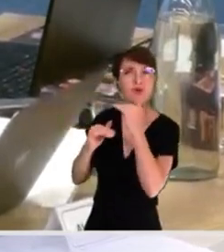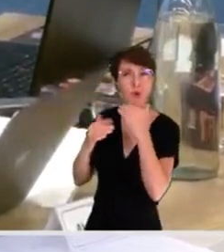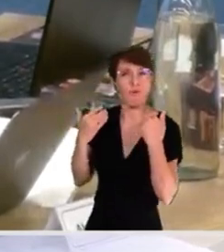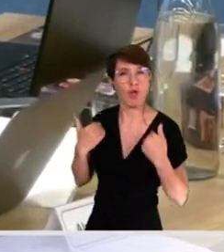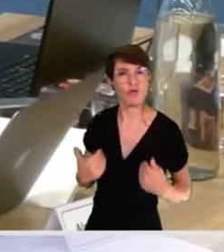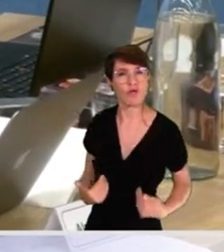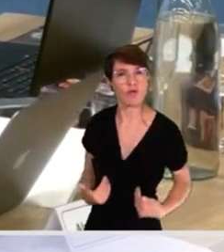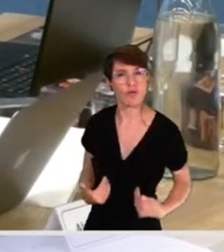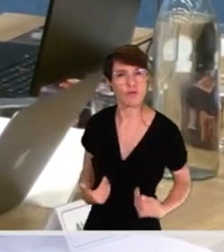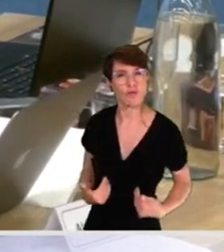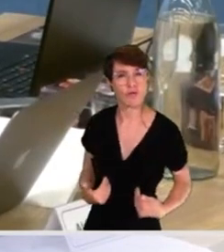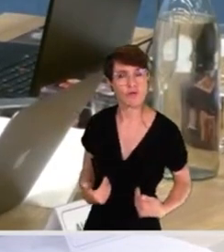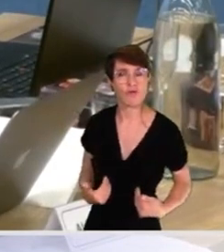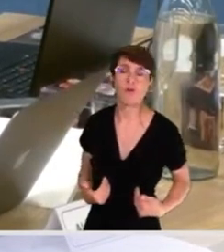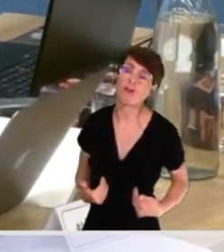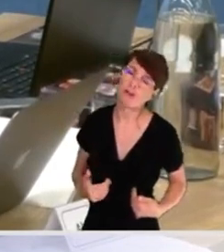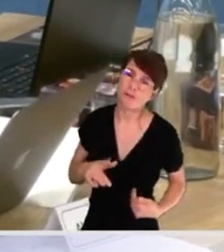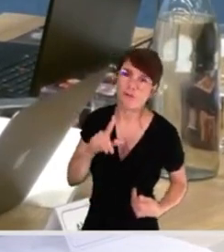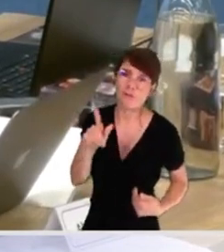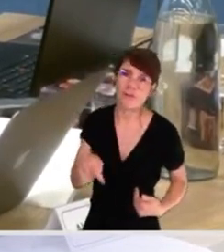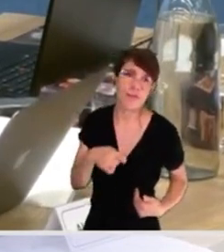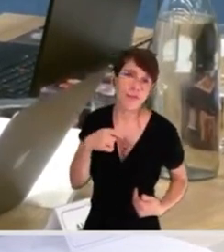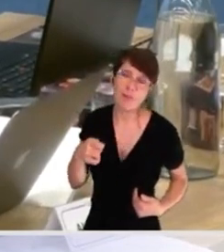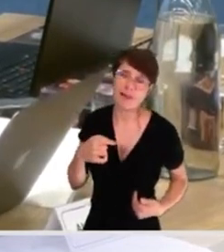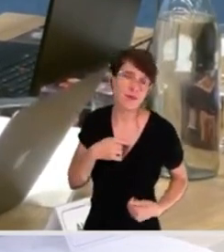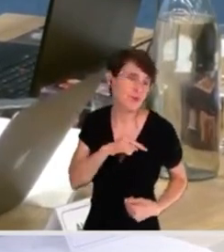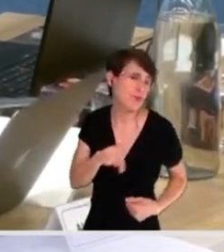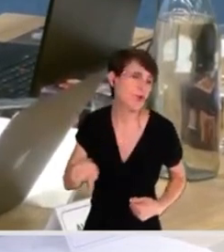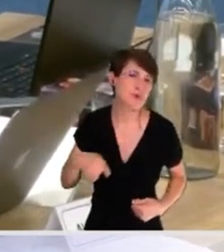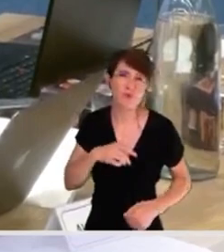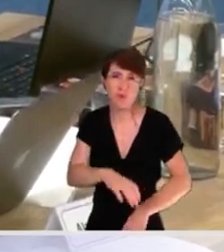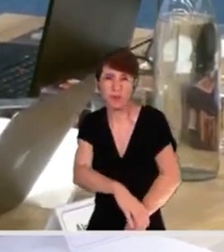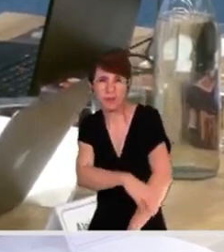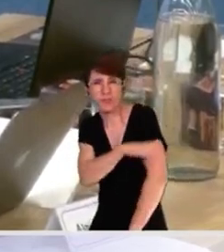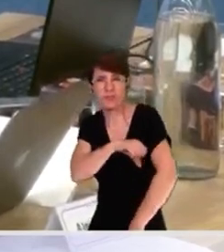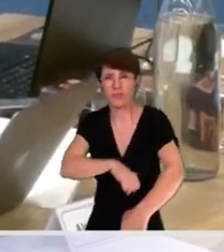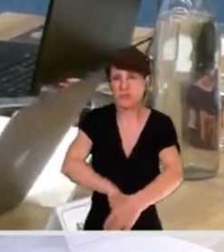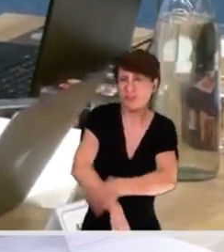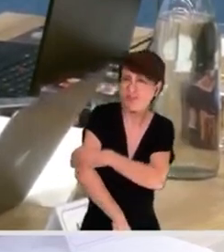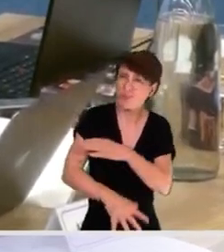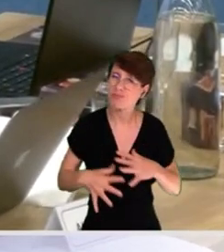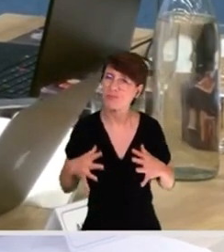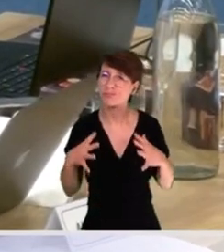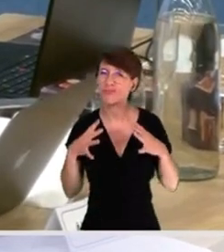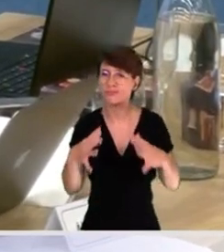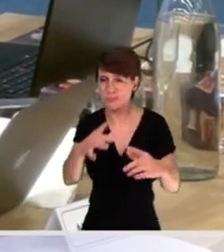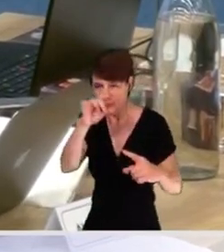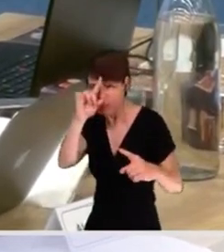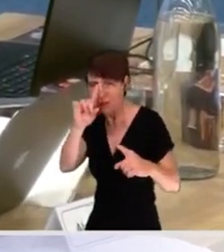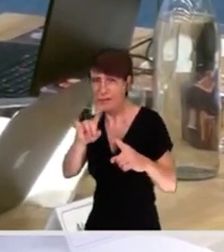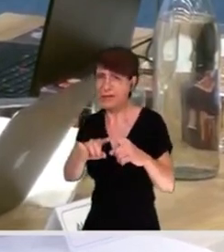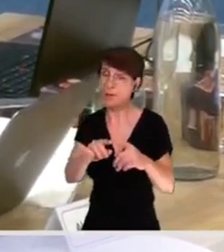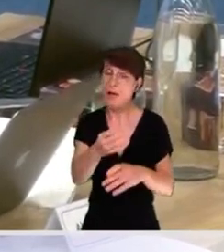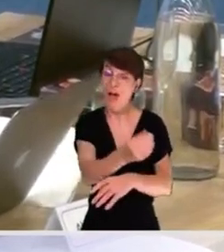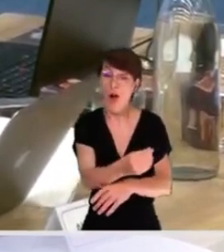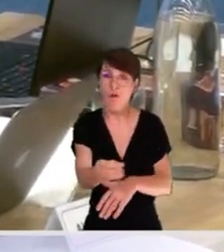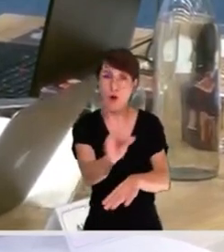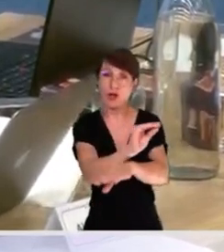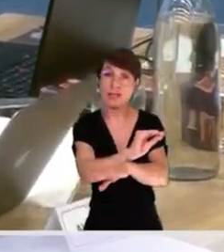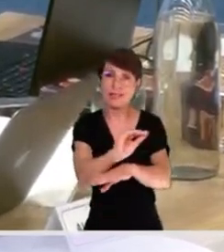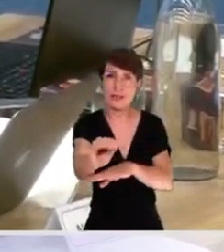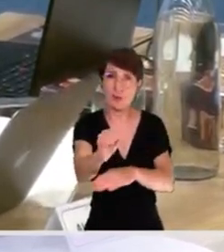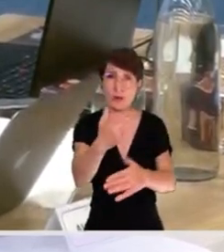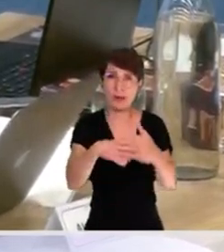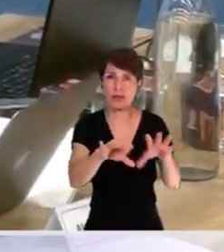entendu, il faut le dire, nous ferons tout pour assurer la sécurité de leur enfant dans